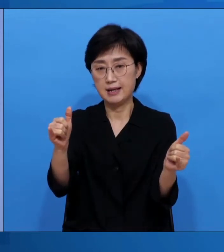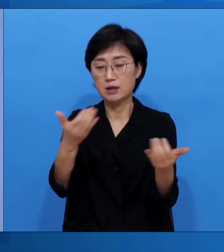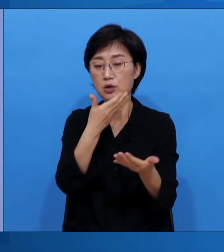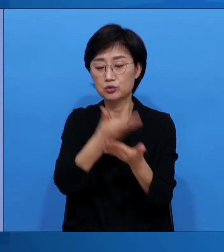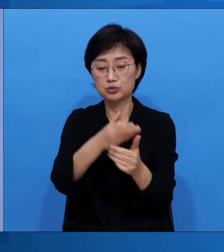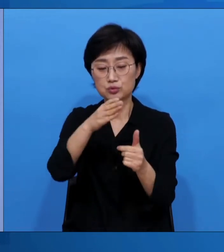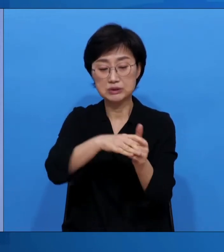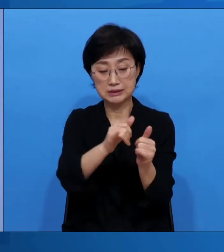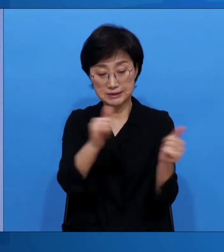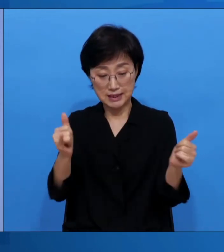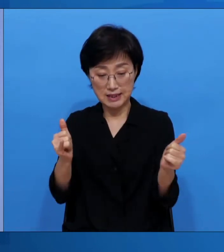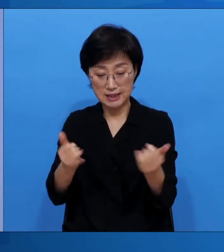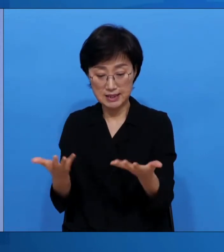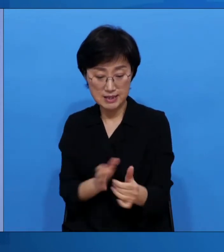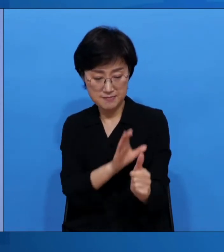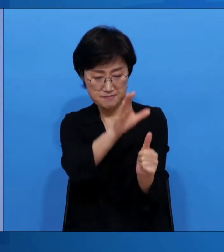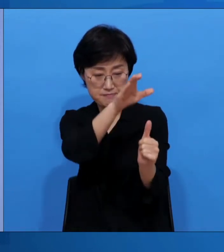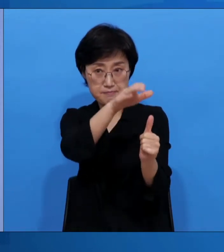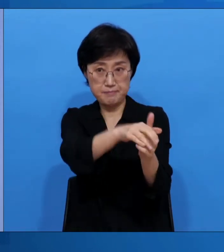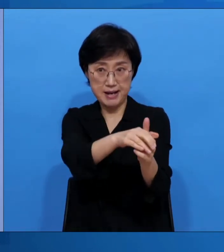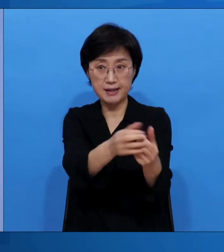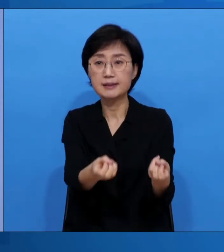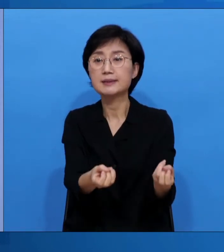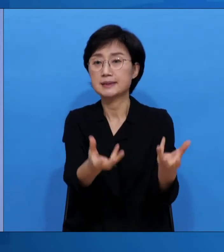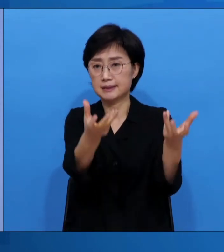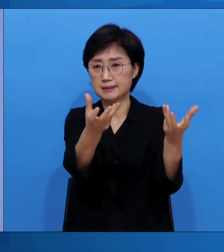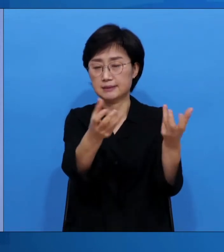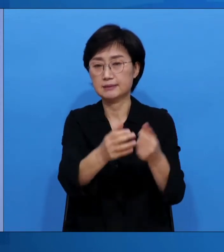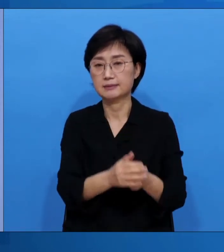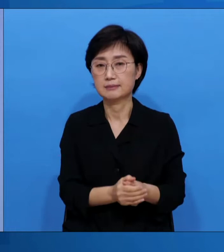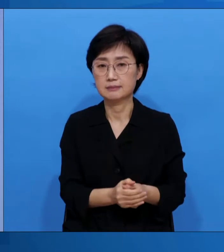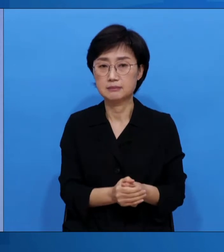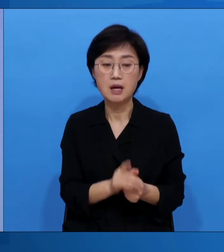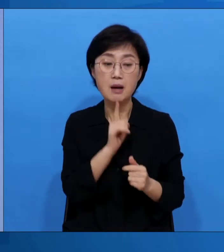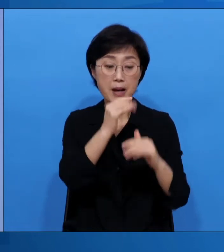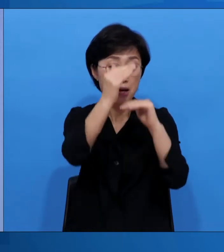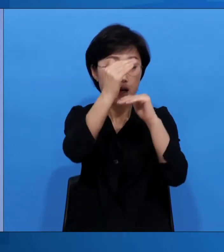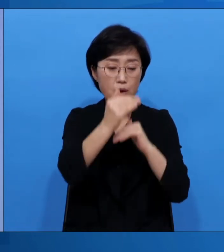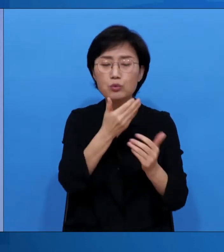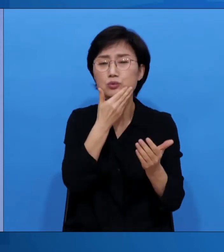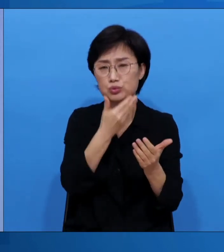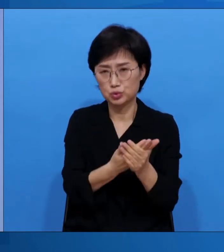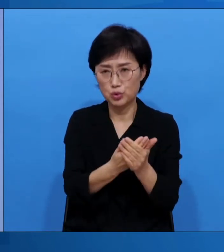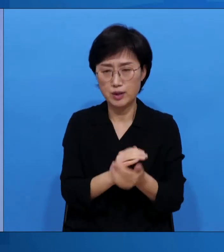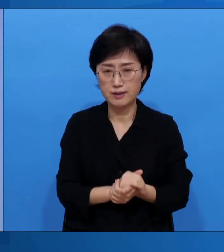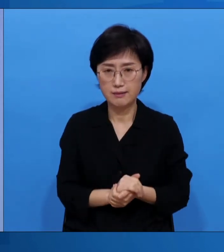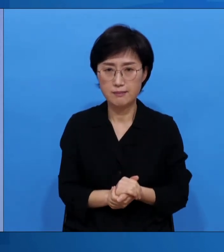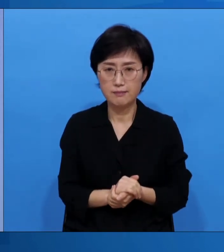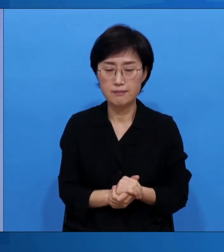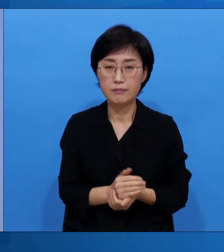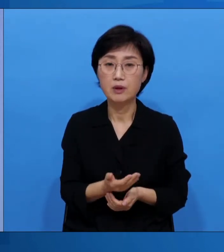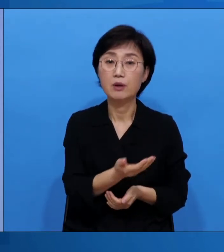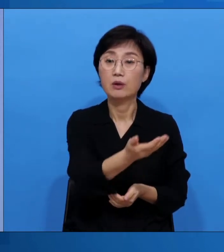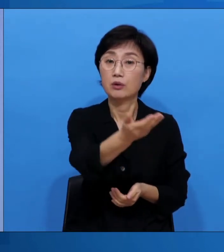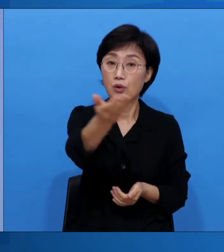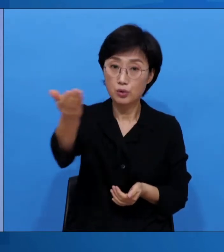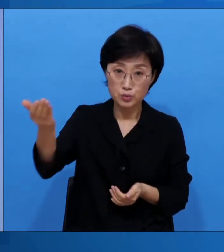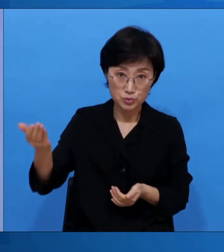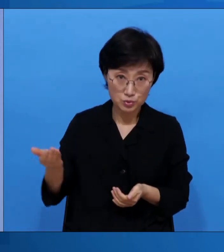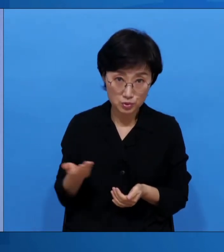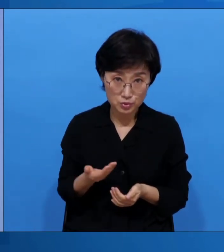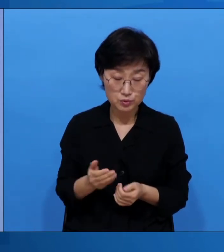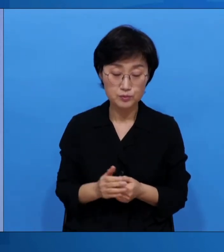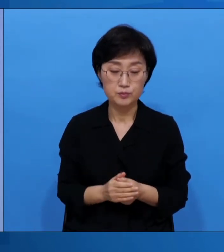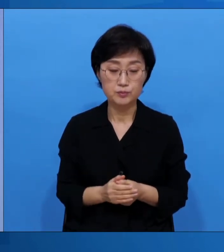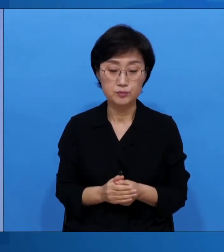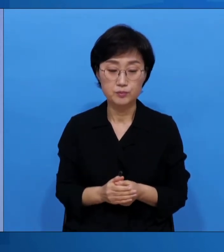appointmentship of the church officers. 거기도 중요한 말씀이 나와요. And even there, we see something very important. 여러분들은 237